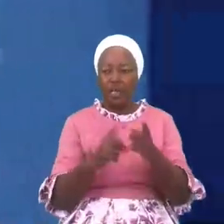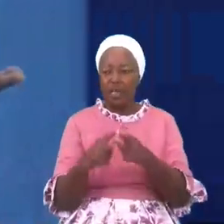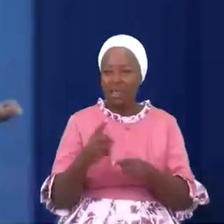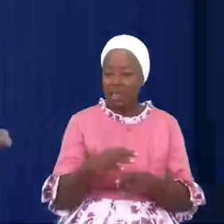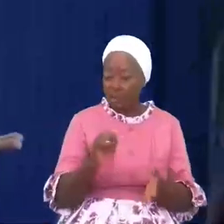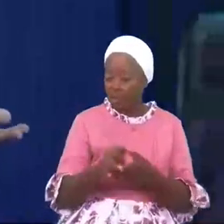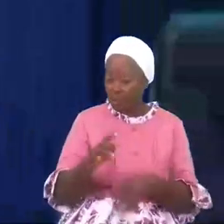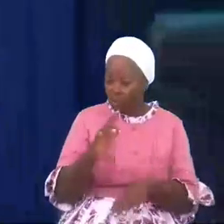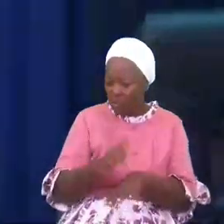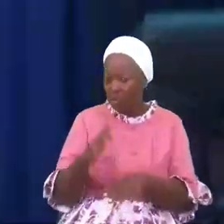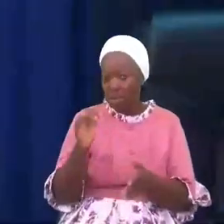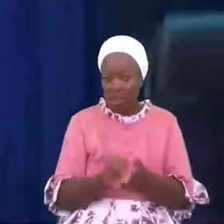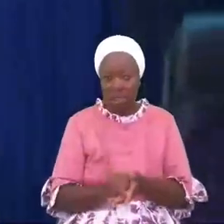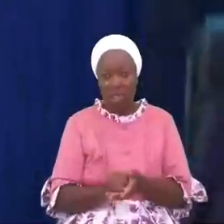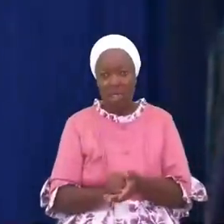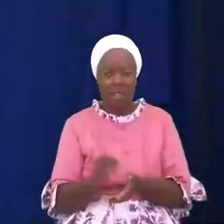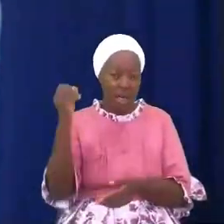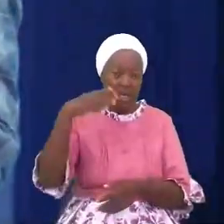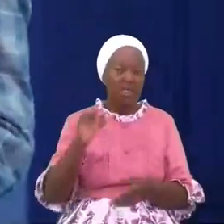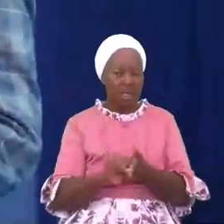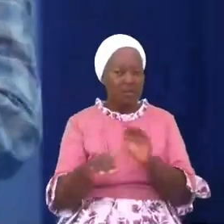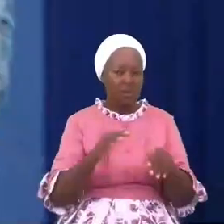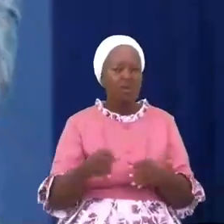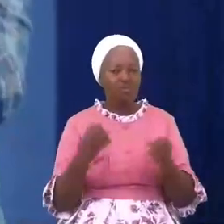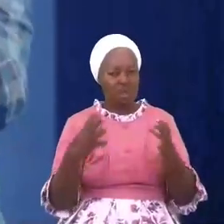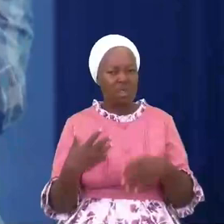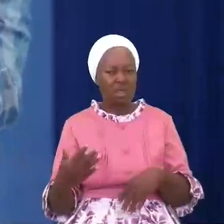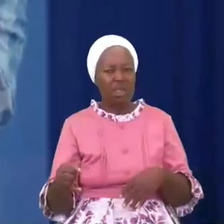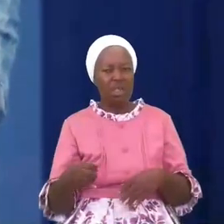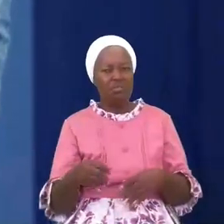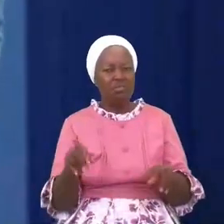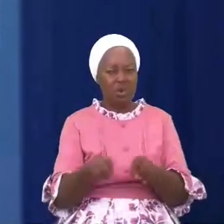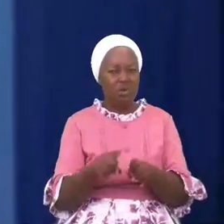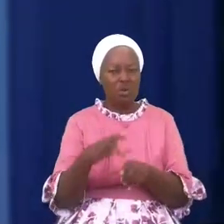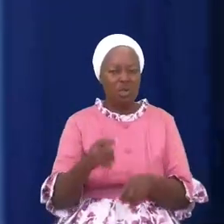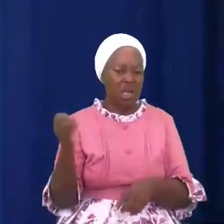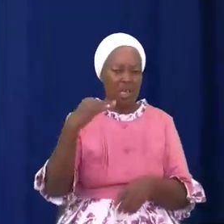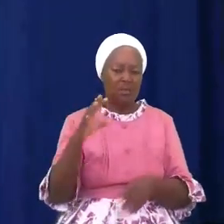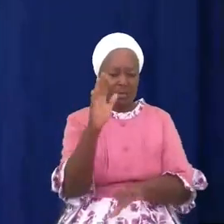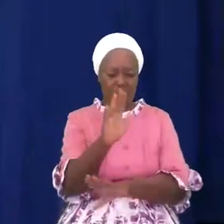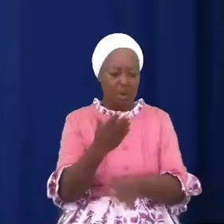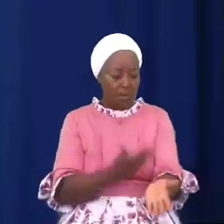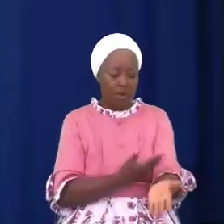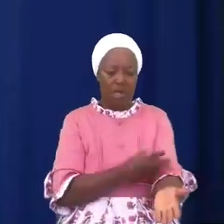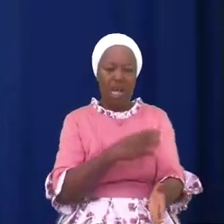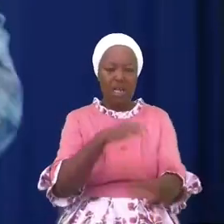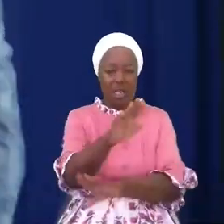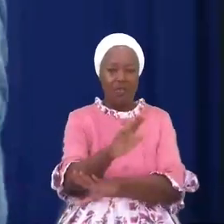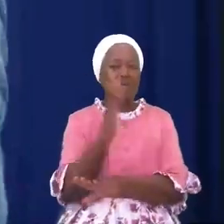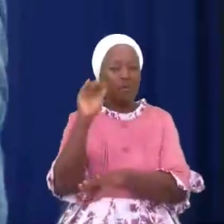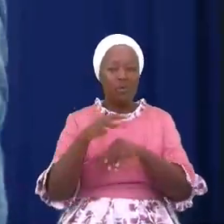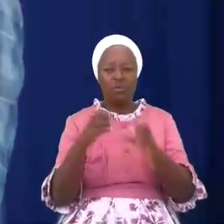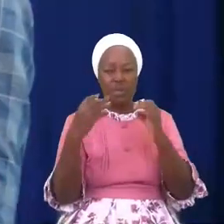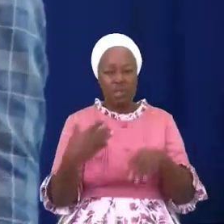torche aide beaucoup. Même la lumière du matin, la lumière du soir fait beaucoup. Mais il